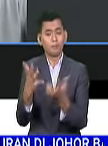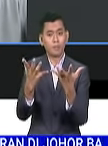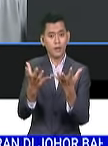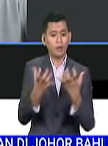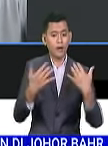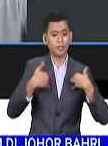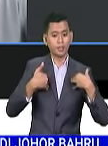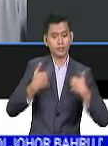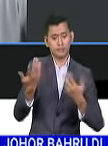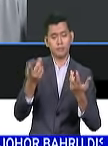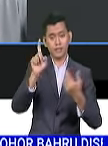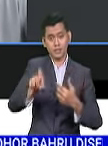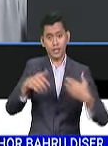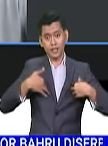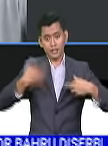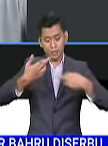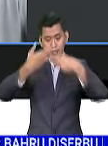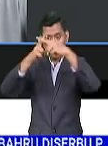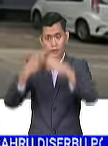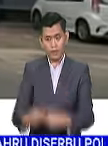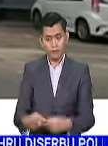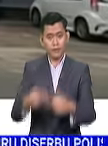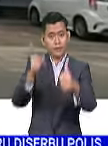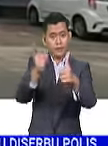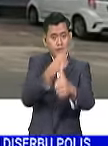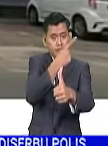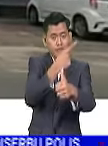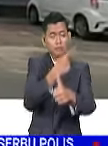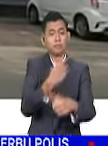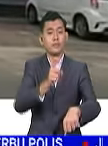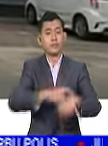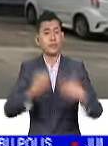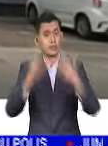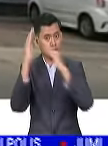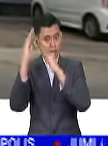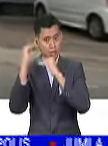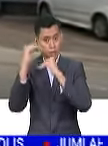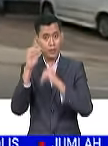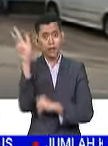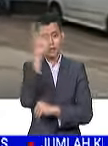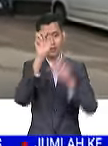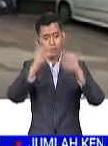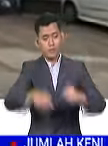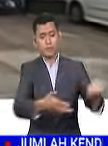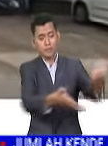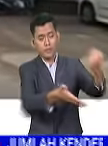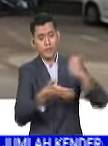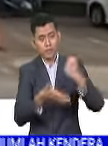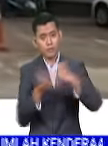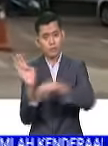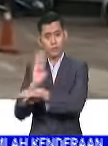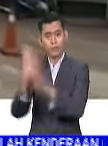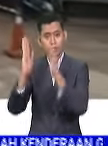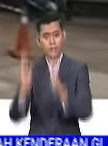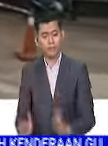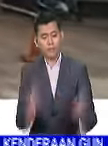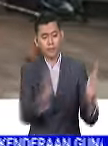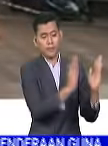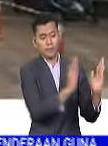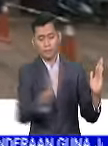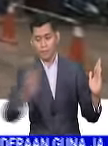memerlukan selenggaraan dulu. Dalam masa sama, beliau mengharapkan kerajaan dapat membantu pengusaha bas ekspres dengan melanjutkan